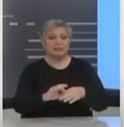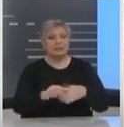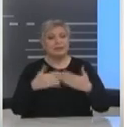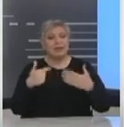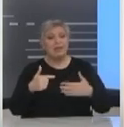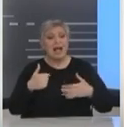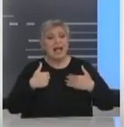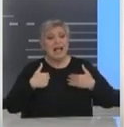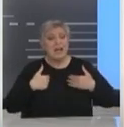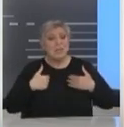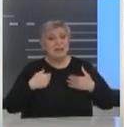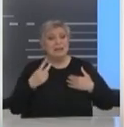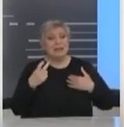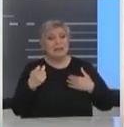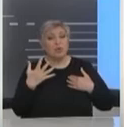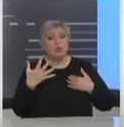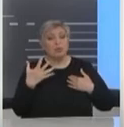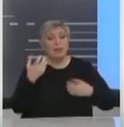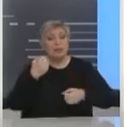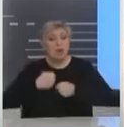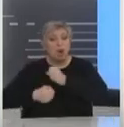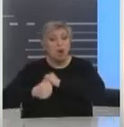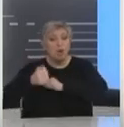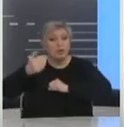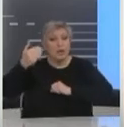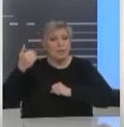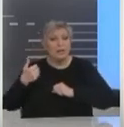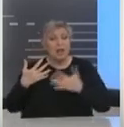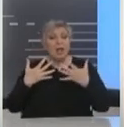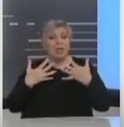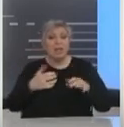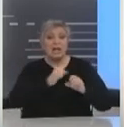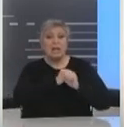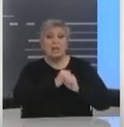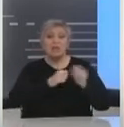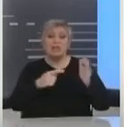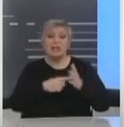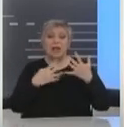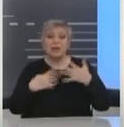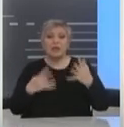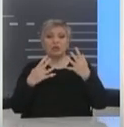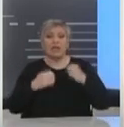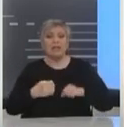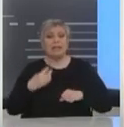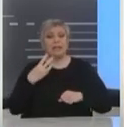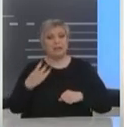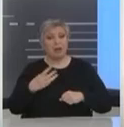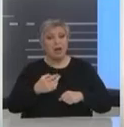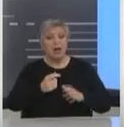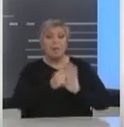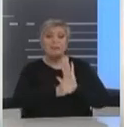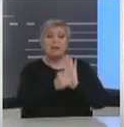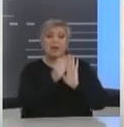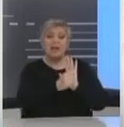της εφημερίδας μας πριν 25 χρόνια, 10 Ιανουαρίου του 1993, κανένας συμβιβασμός για τη Μακεδονία